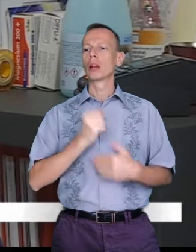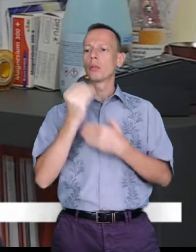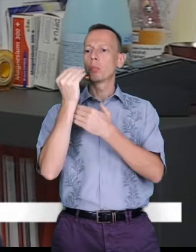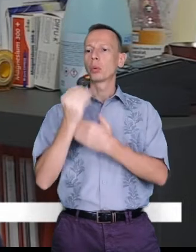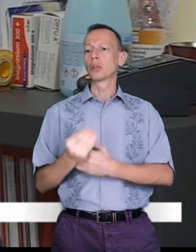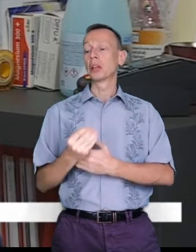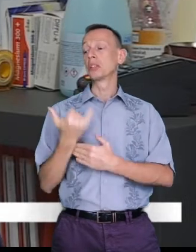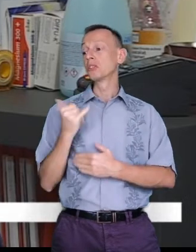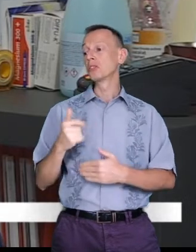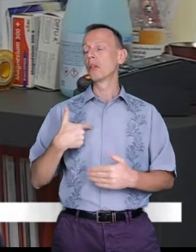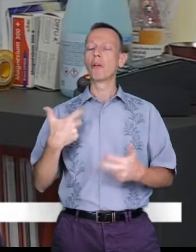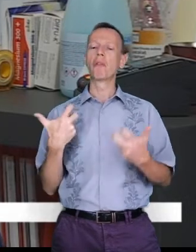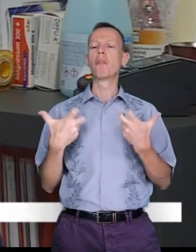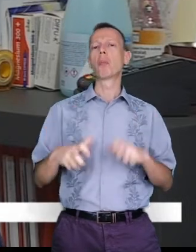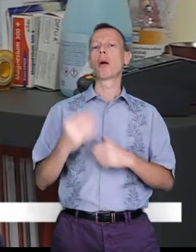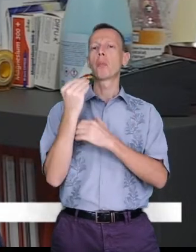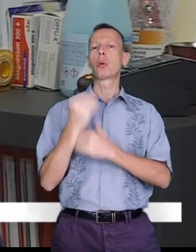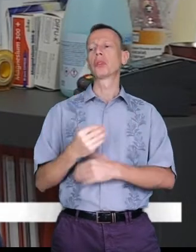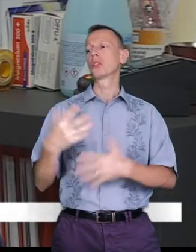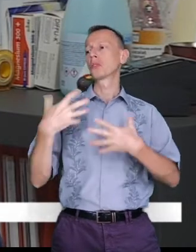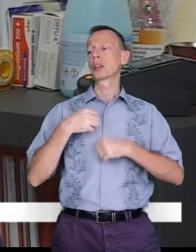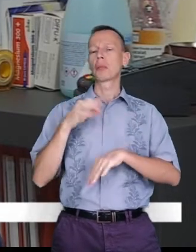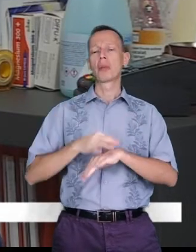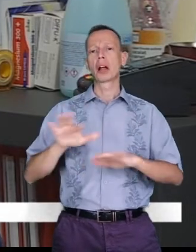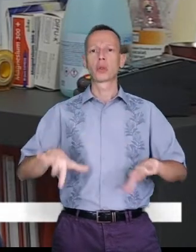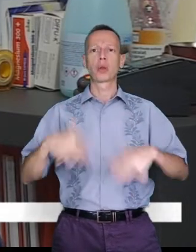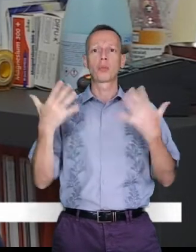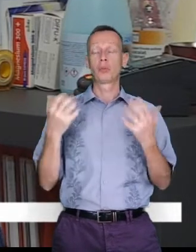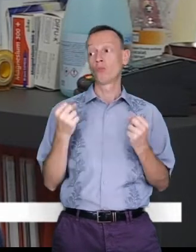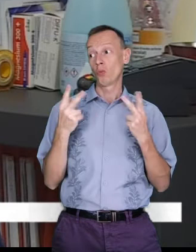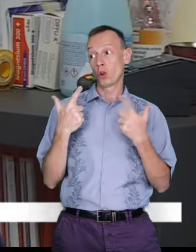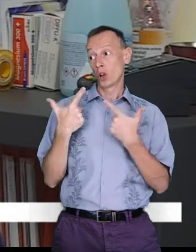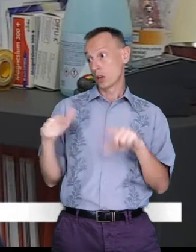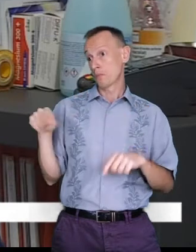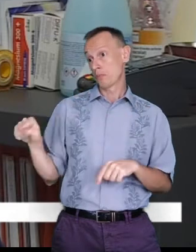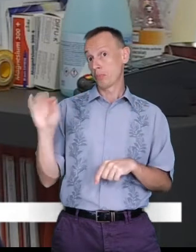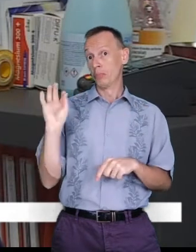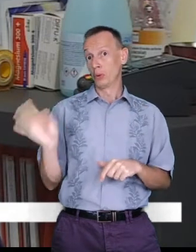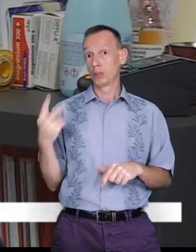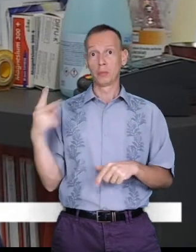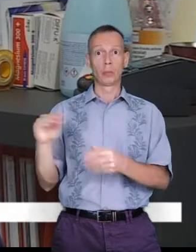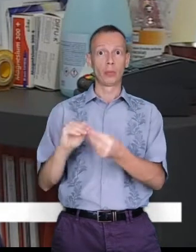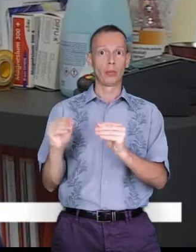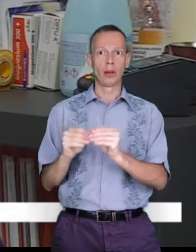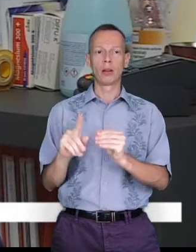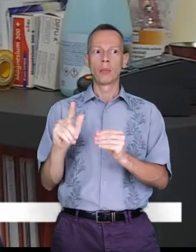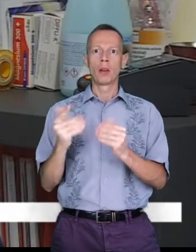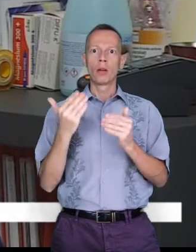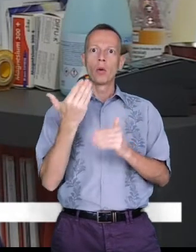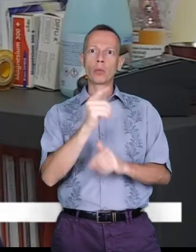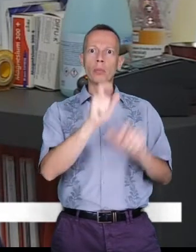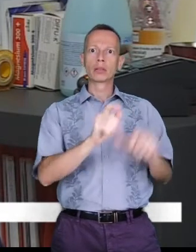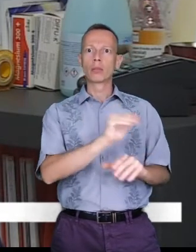veux dire, protection individuelle, on a le droit de prendre le choix de dire, tant pis, moi si je suis malade, je suis malade. Ça, c'est leur problème.